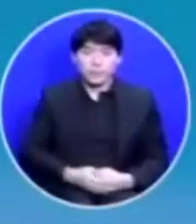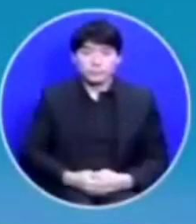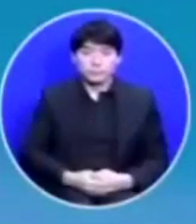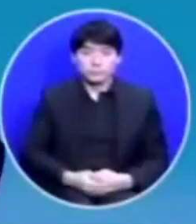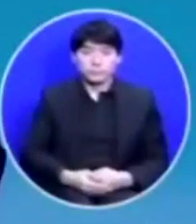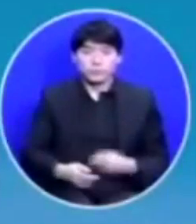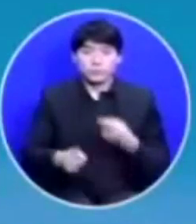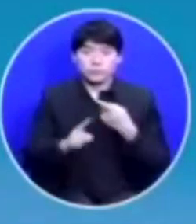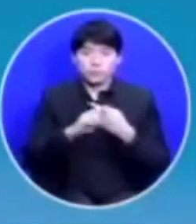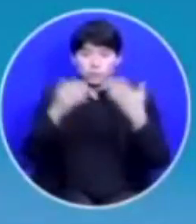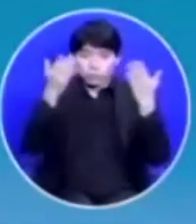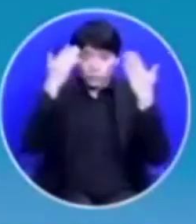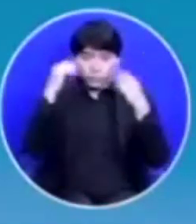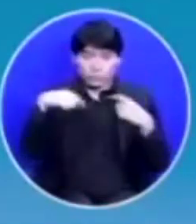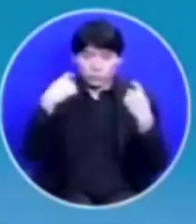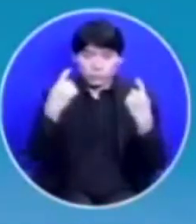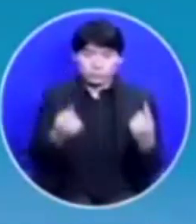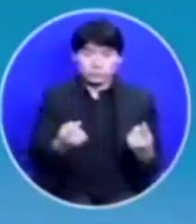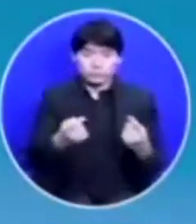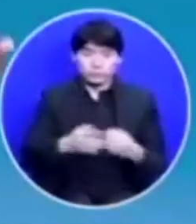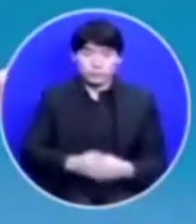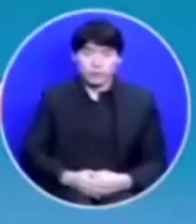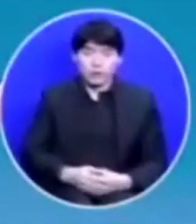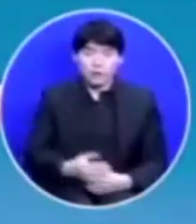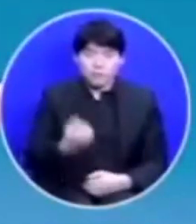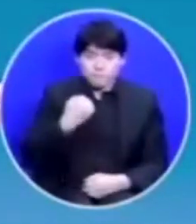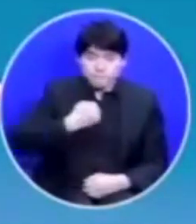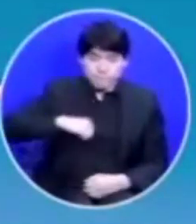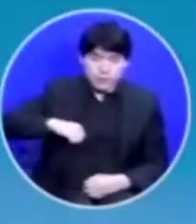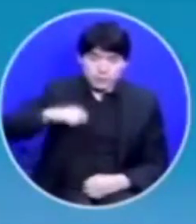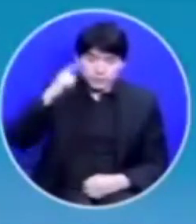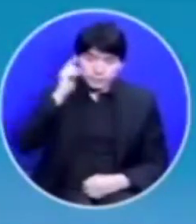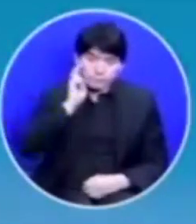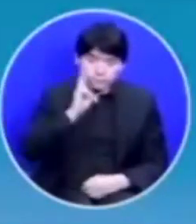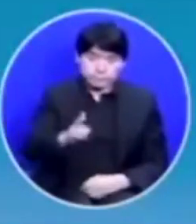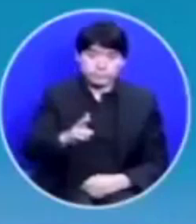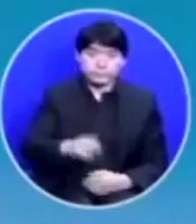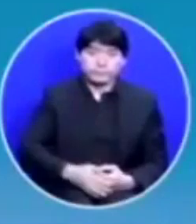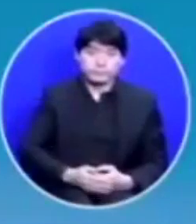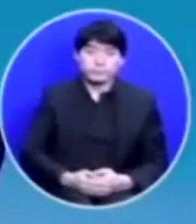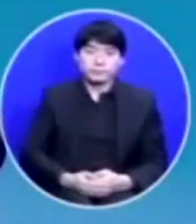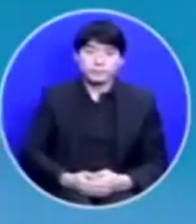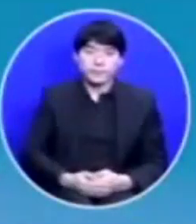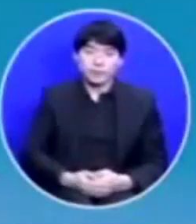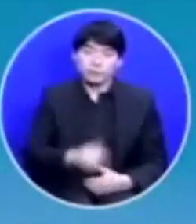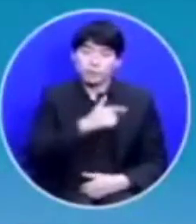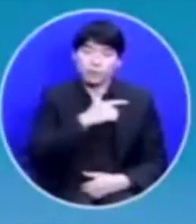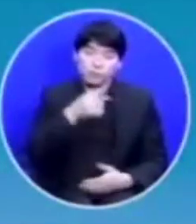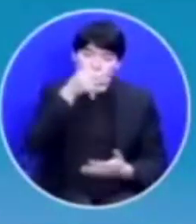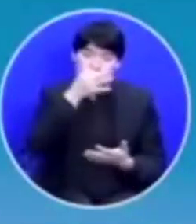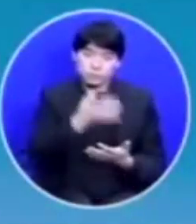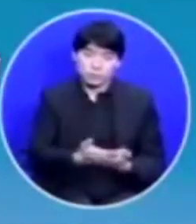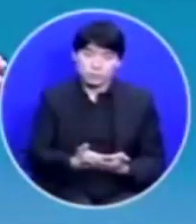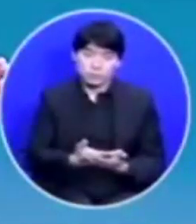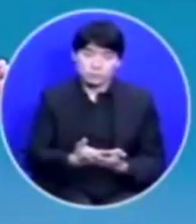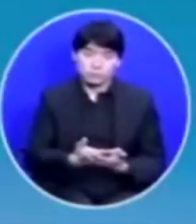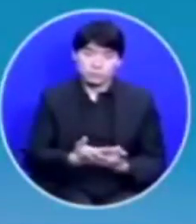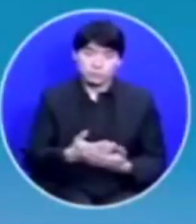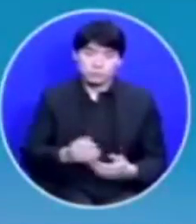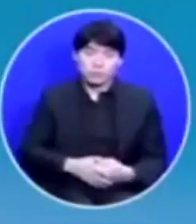중학교 들어가니까 노골적으로 더반 아니 심해집니다 너무너무 힘들어서